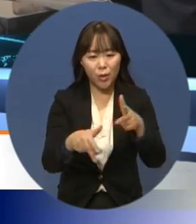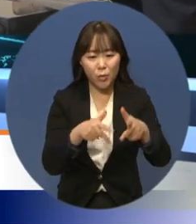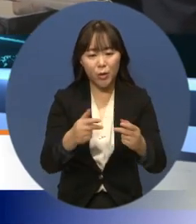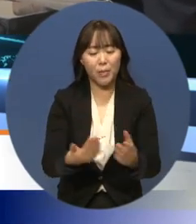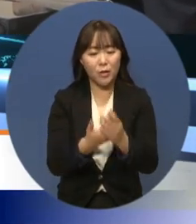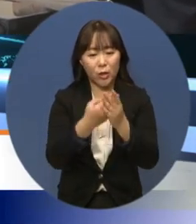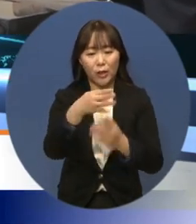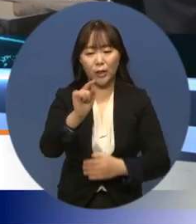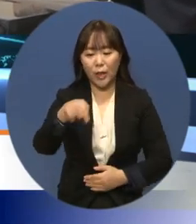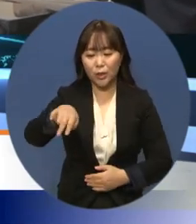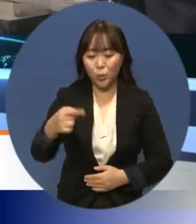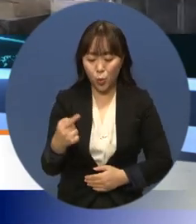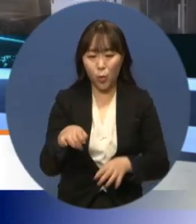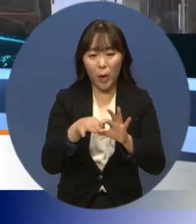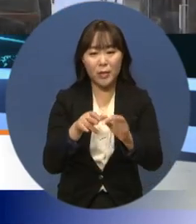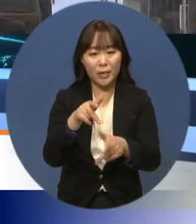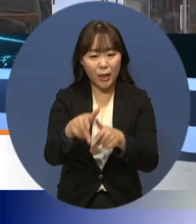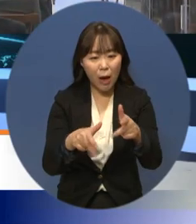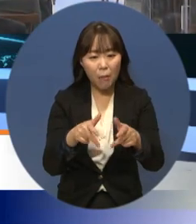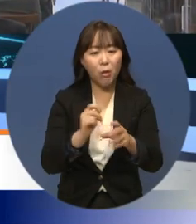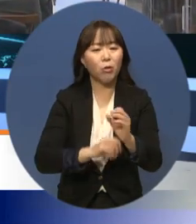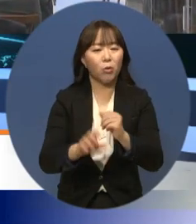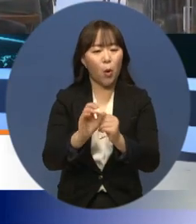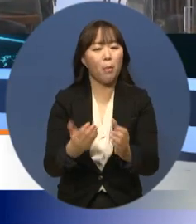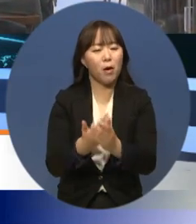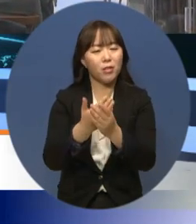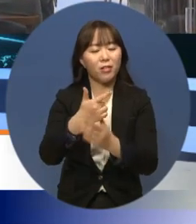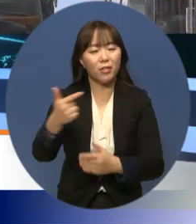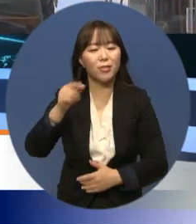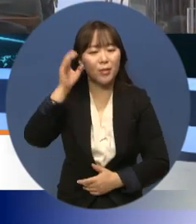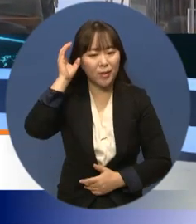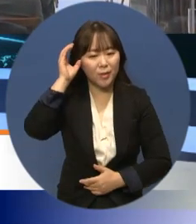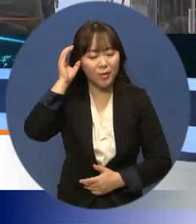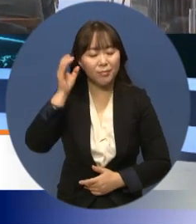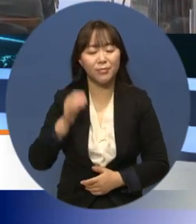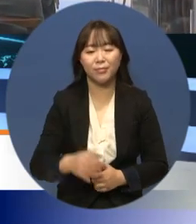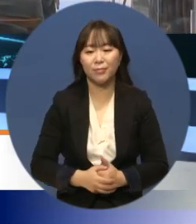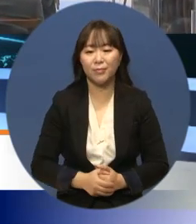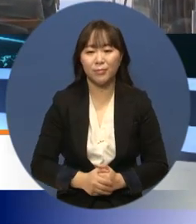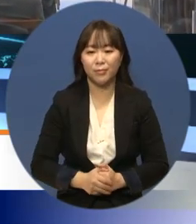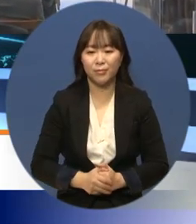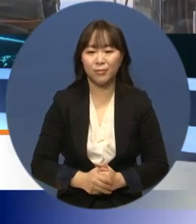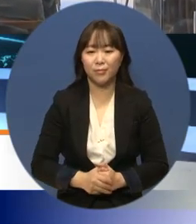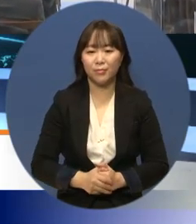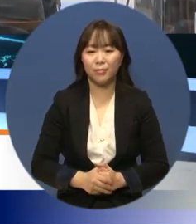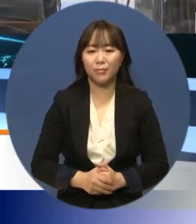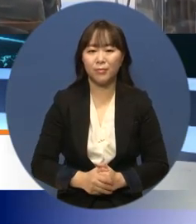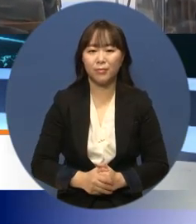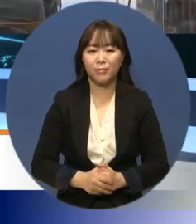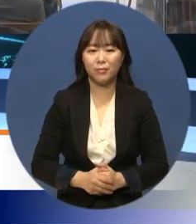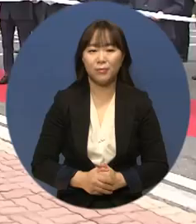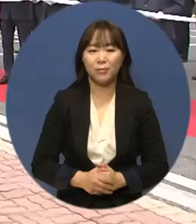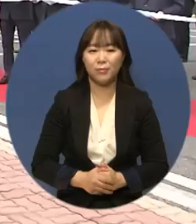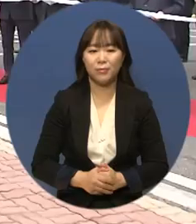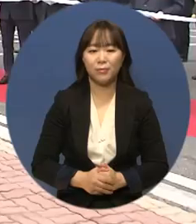육성해 온 판소 산업이 탄력을 받을 것으로 기대되는데요 보도에 정화용 기자입니다